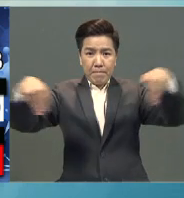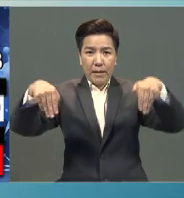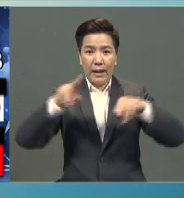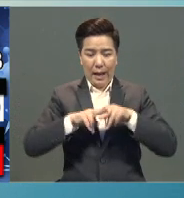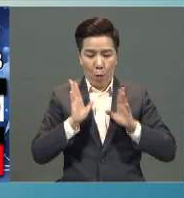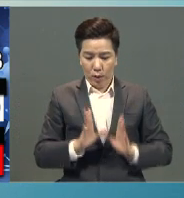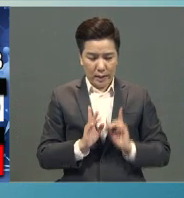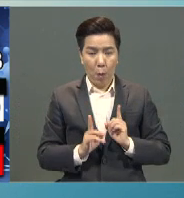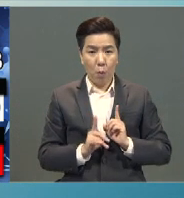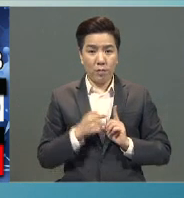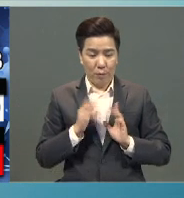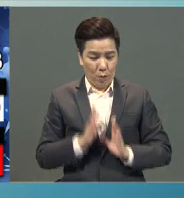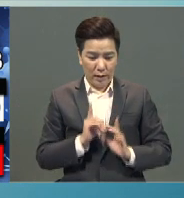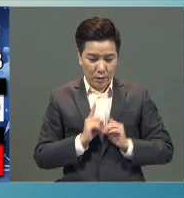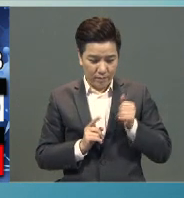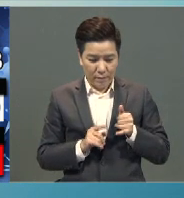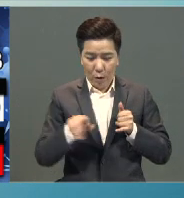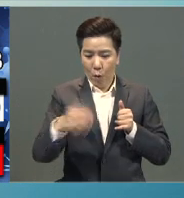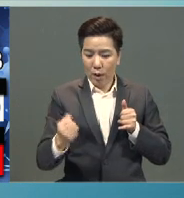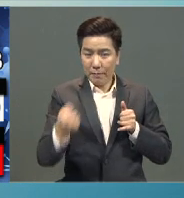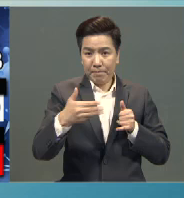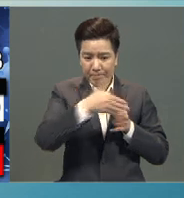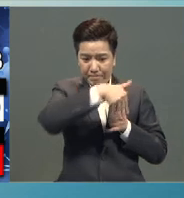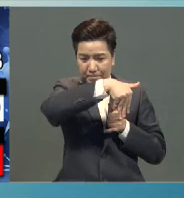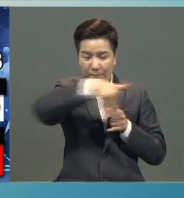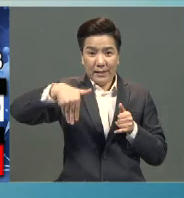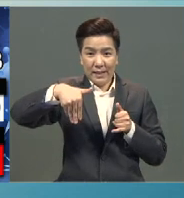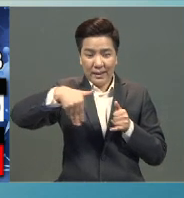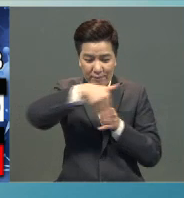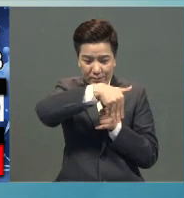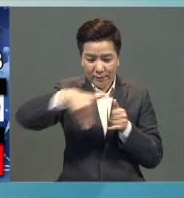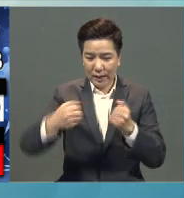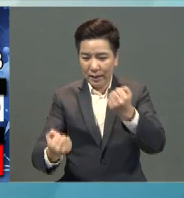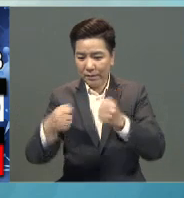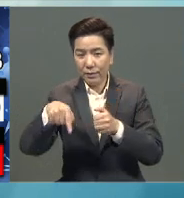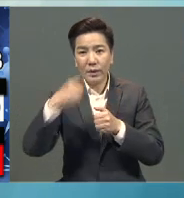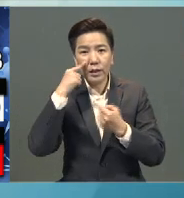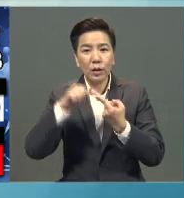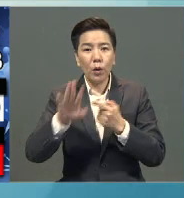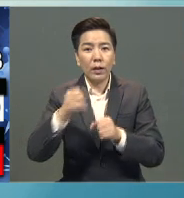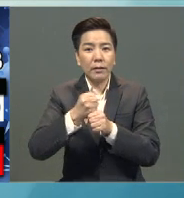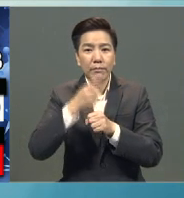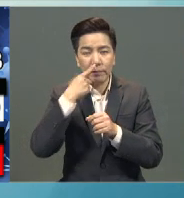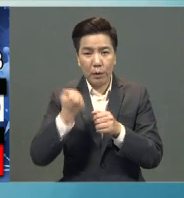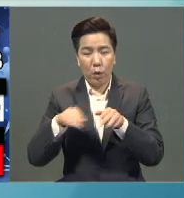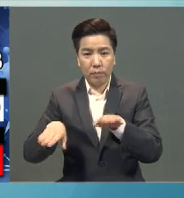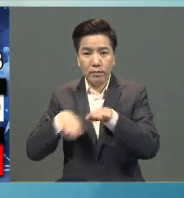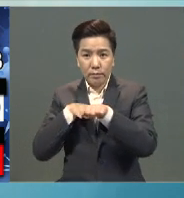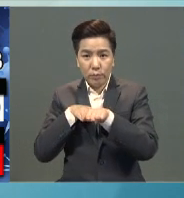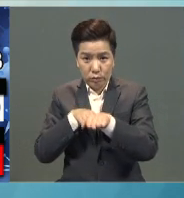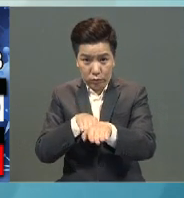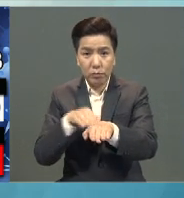นั่งอยู่คนเดียวนะฮะที่เจ้าหน้าที่ของสำนักงานได้ใช้รถของสำนักงานตามไปนะ